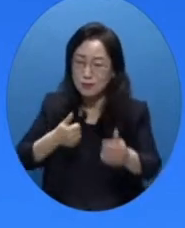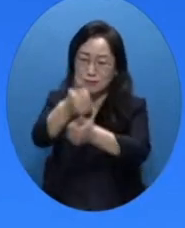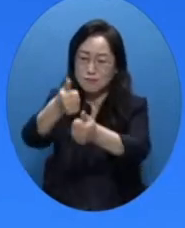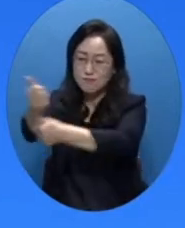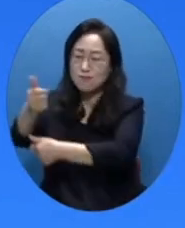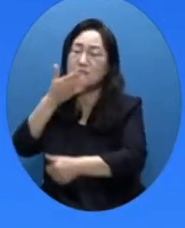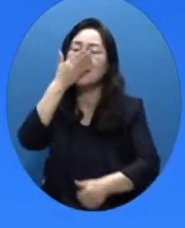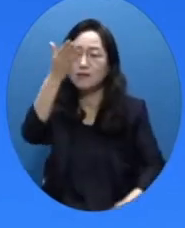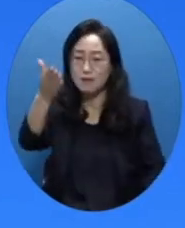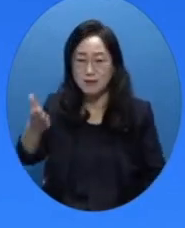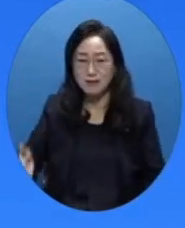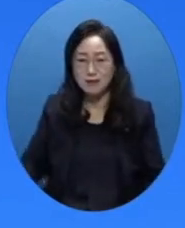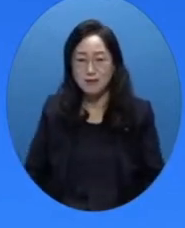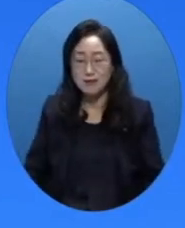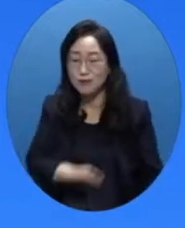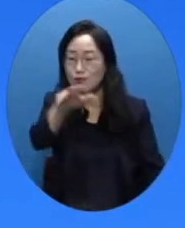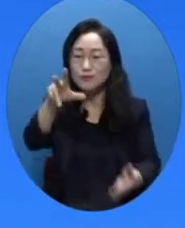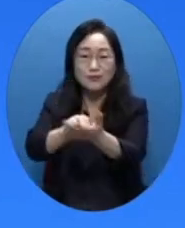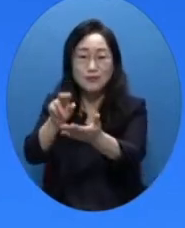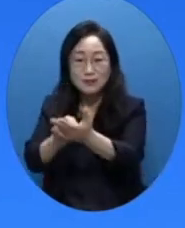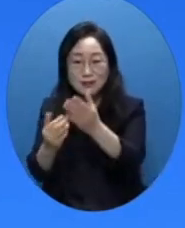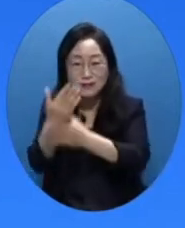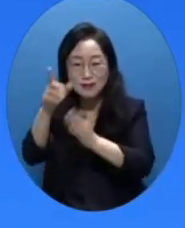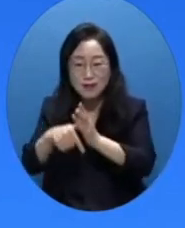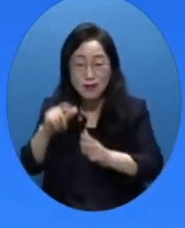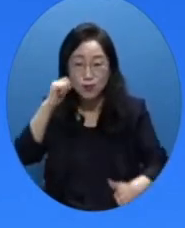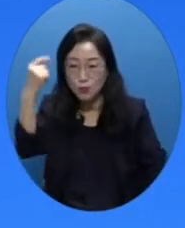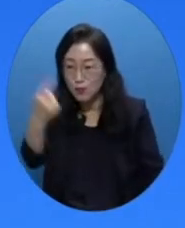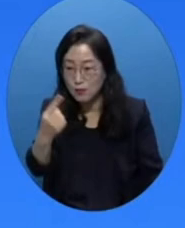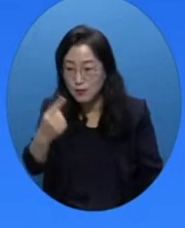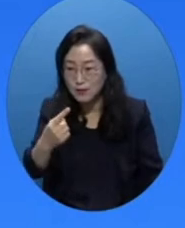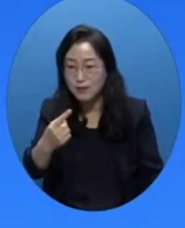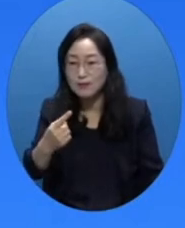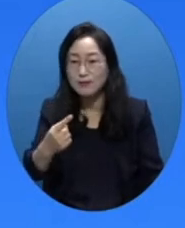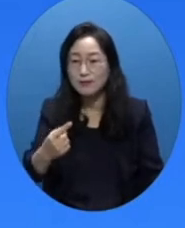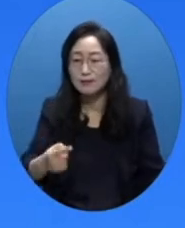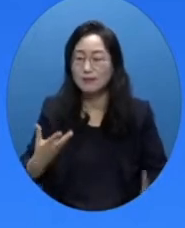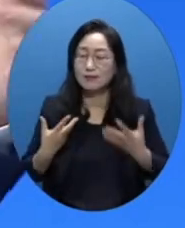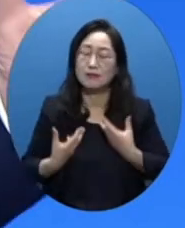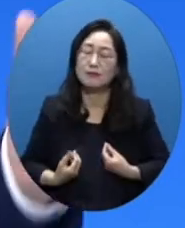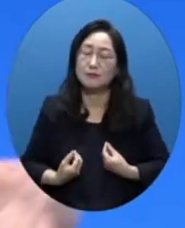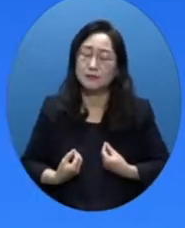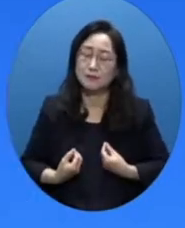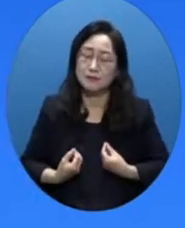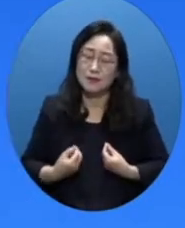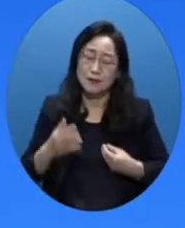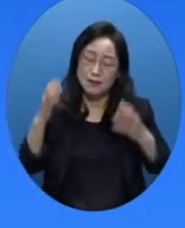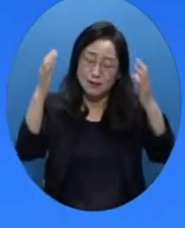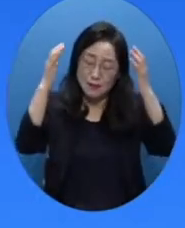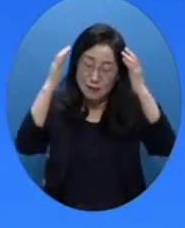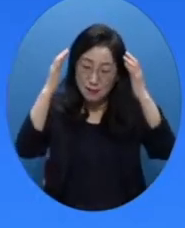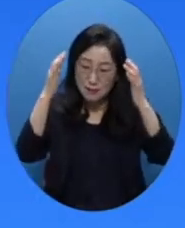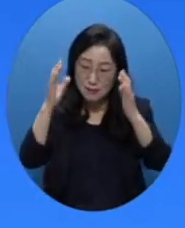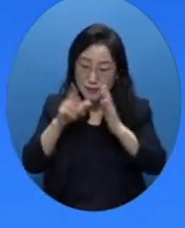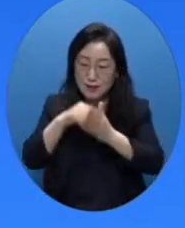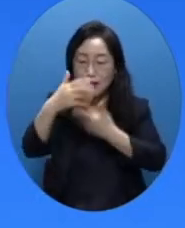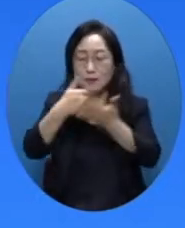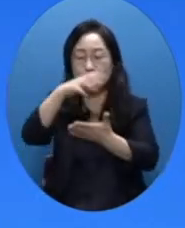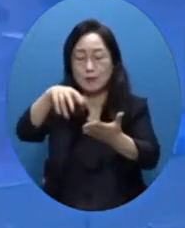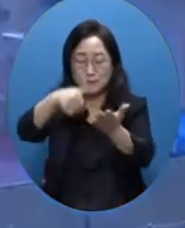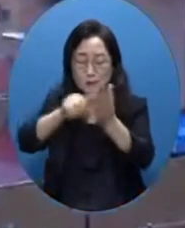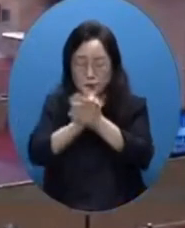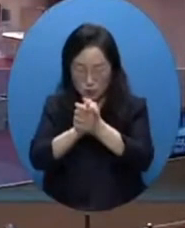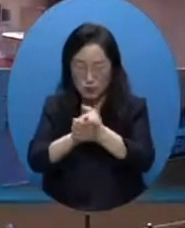것입니다. 우리는 문제가 생겼을 때, 어려움 당했을 때, 절망적인 상황이 우리를 둘러싸고 있을 때 주 앞에 엎드려 기도해야